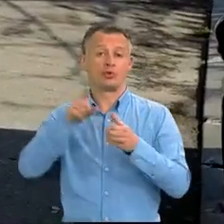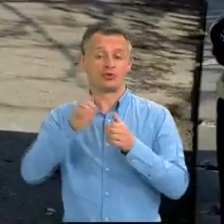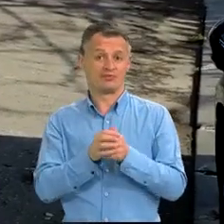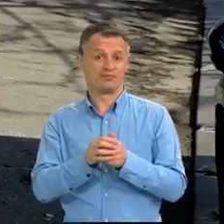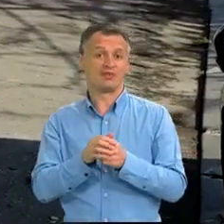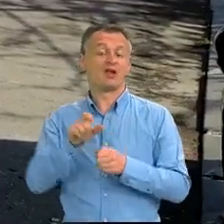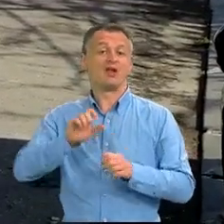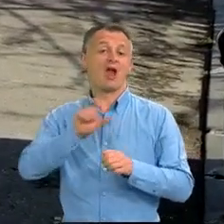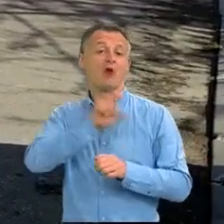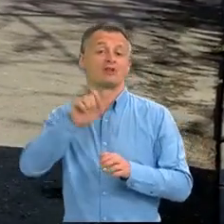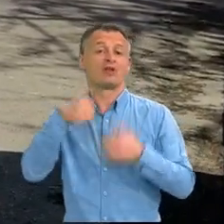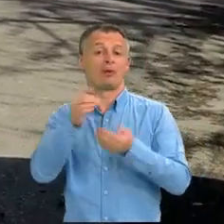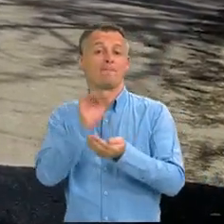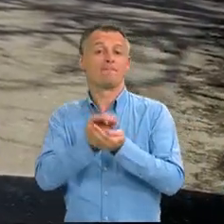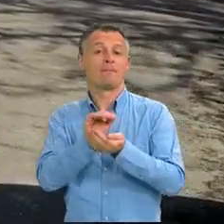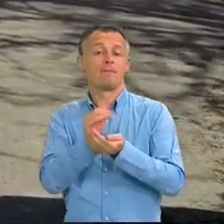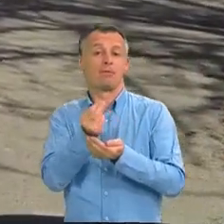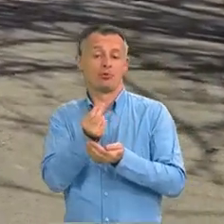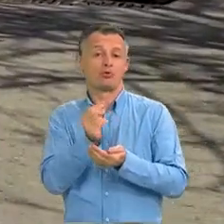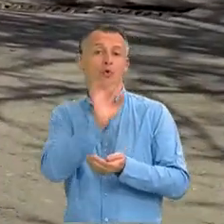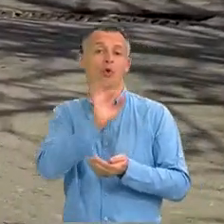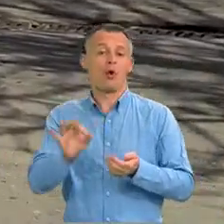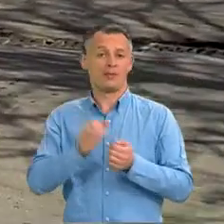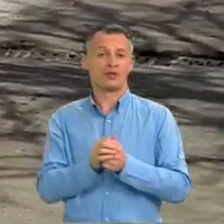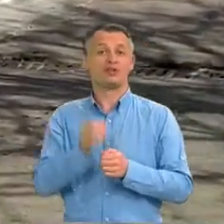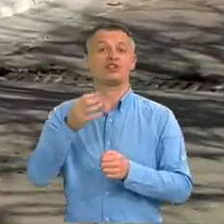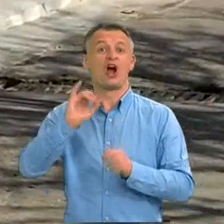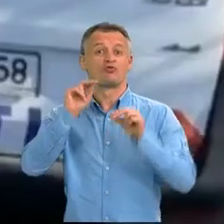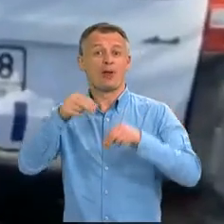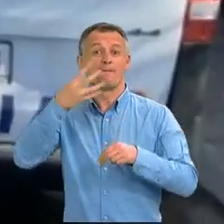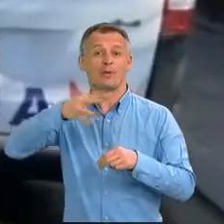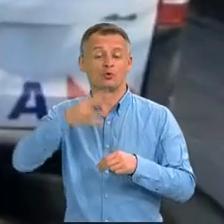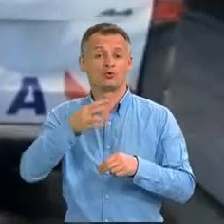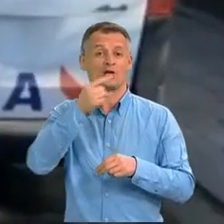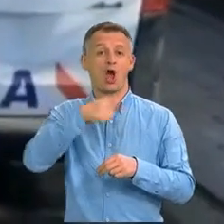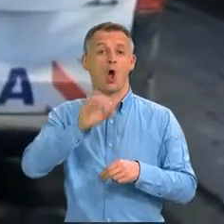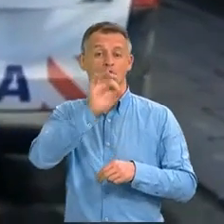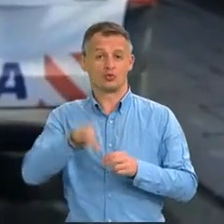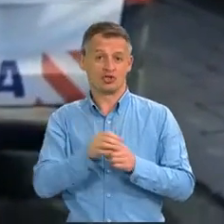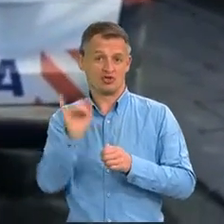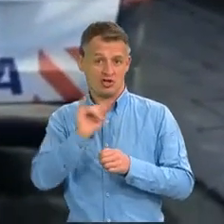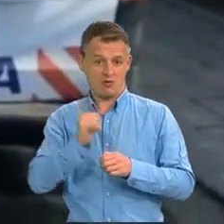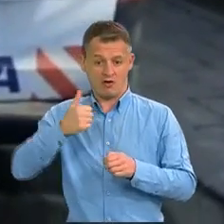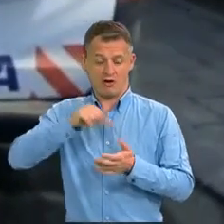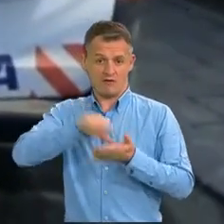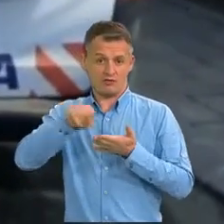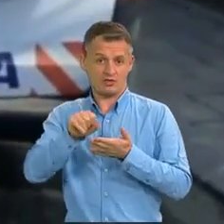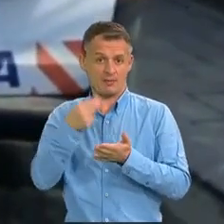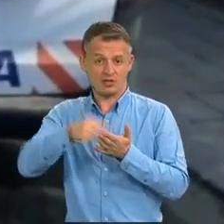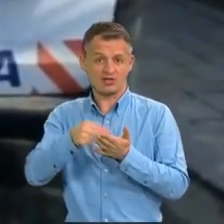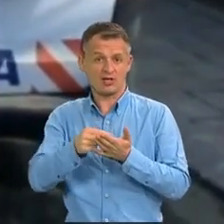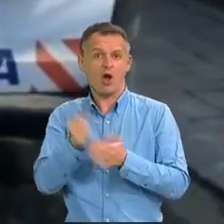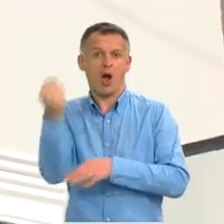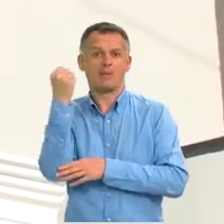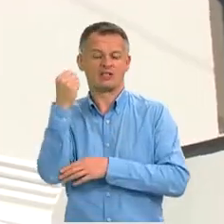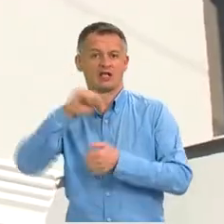împrumutat bani cu camătă. Dobânda ajungea chiar și până la 400%. Cei care refuzau să plătească erau șantajați, amenințați și chiar